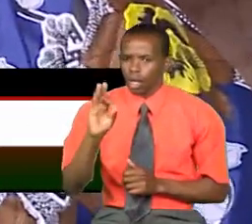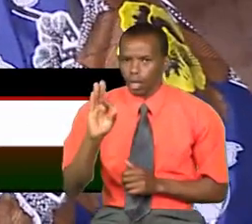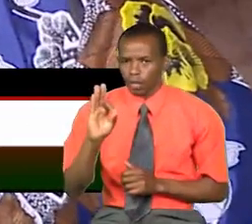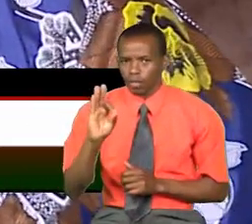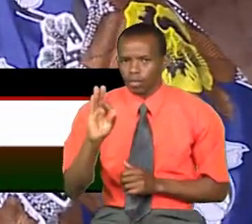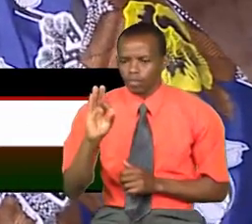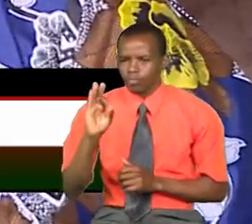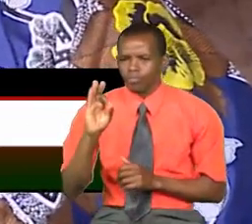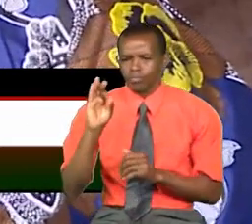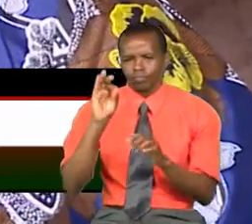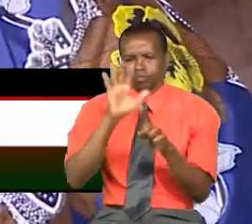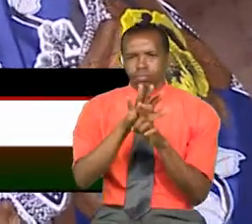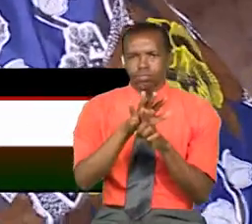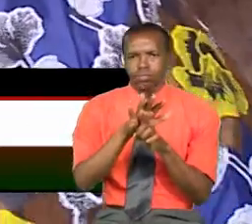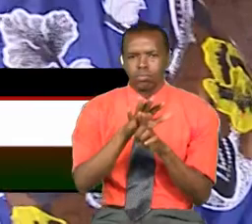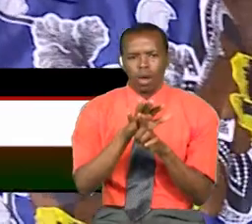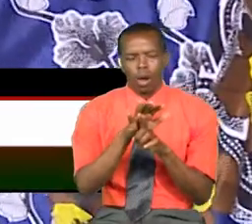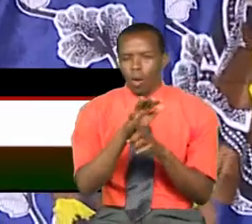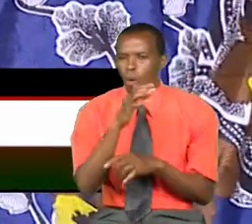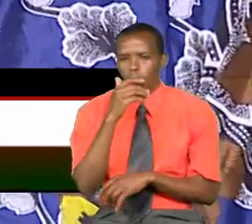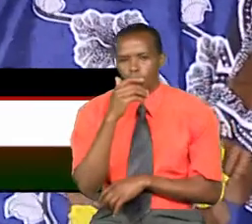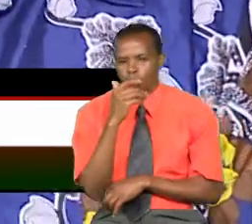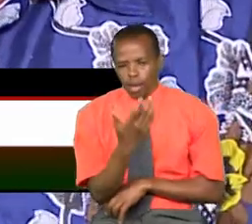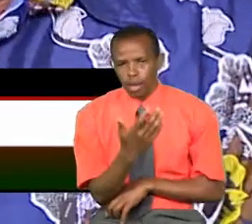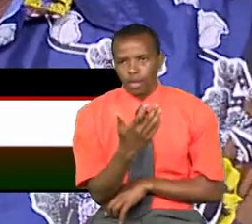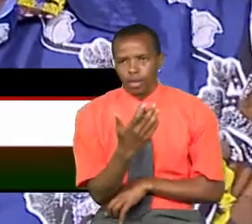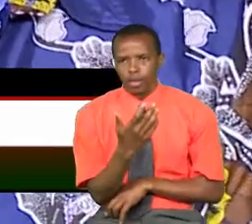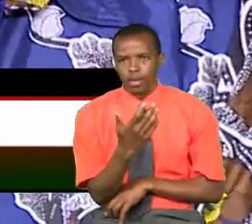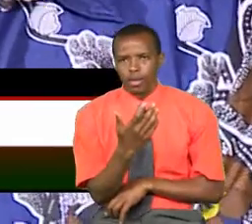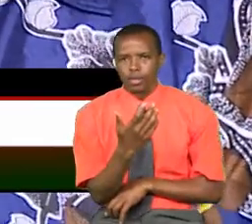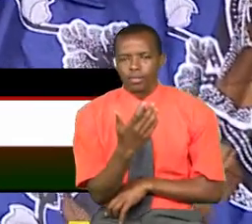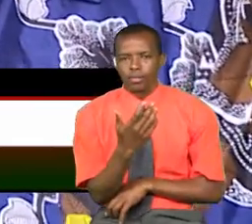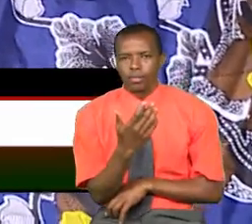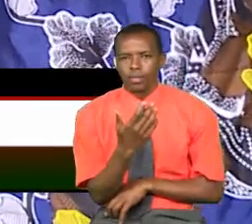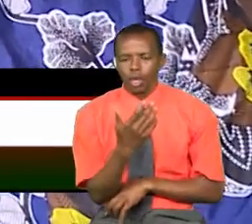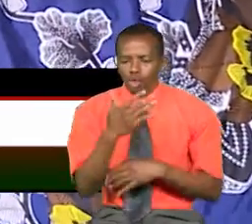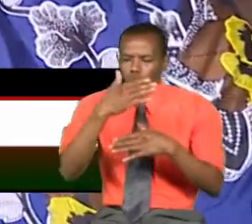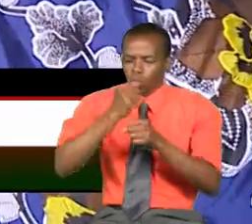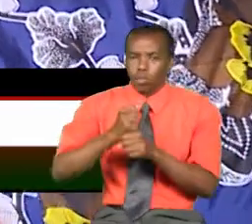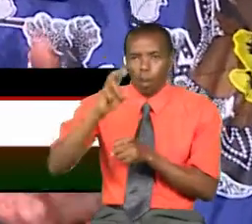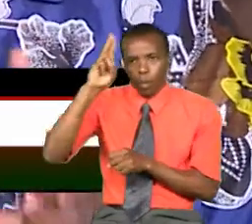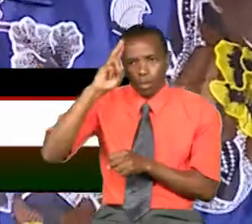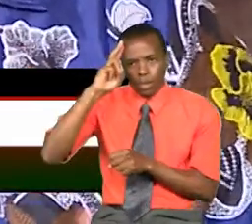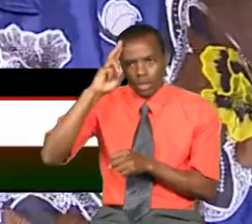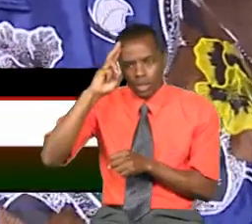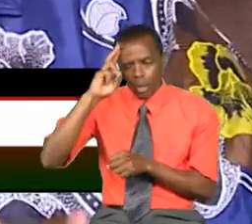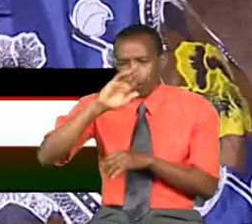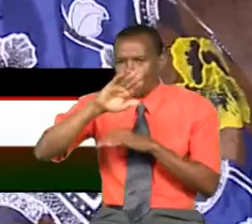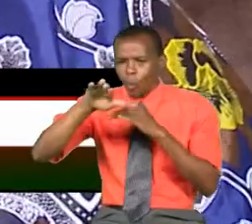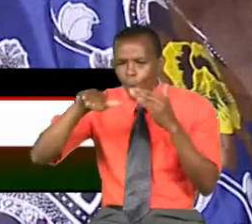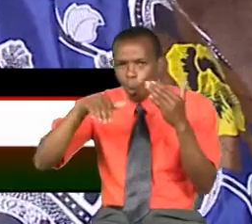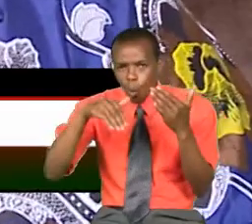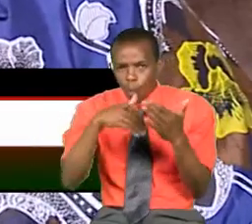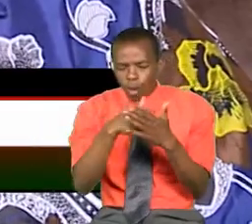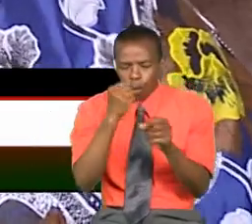askari wa jeshi wa nchi kavu. Askari waaminifu. Nakwambia, walitoka pale katika